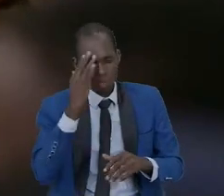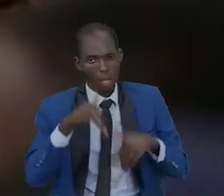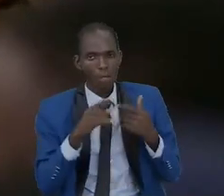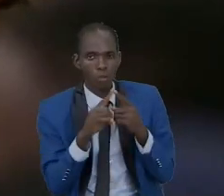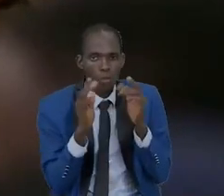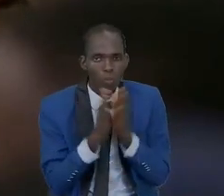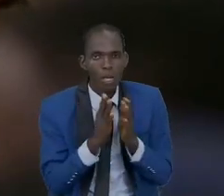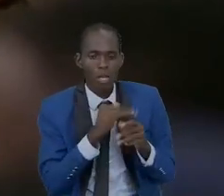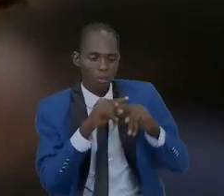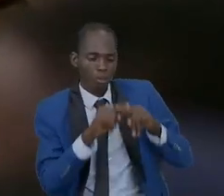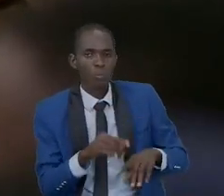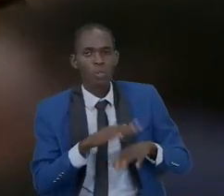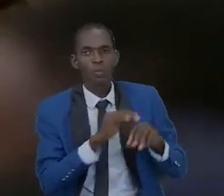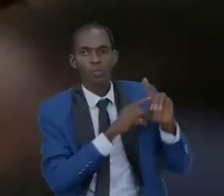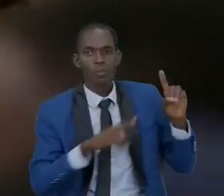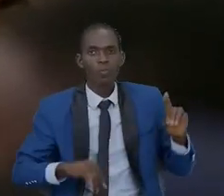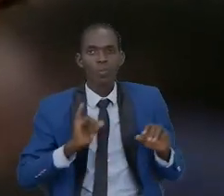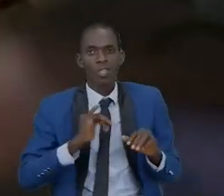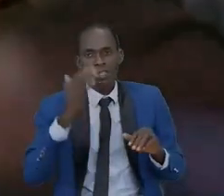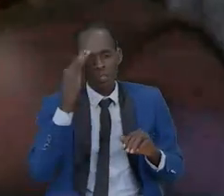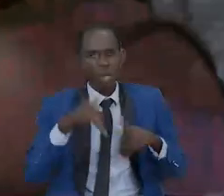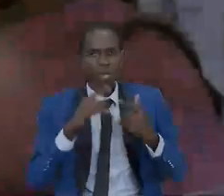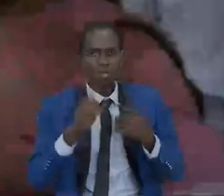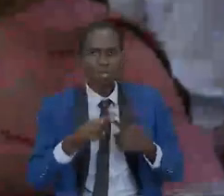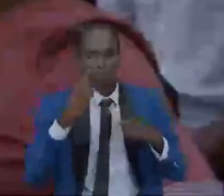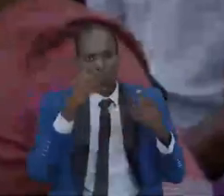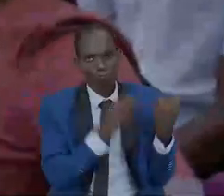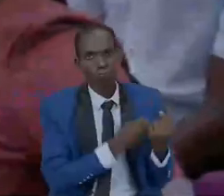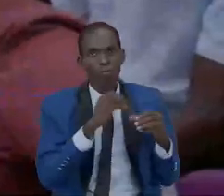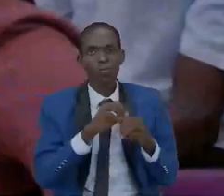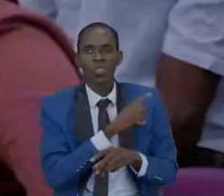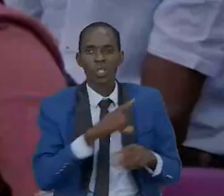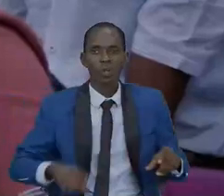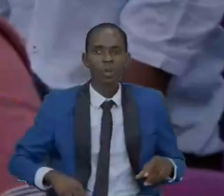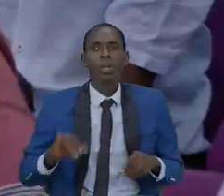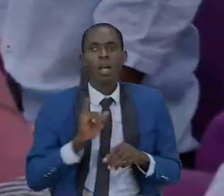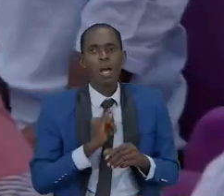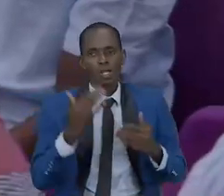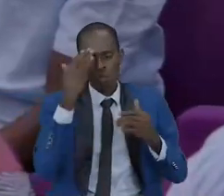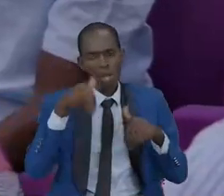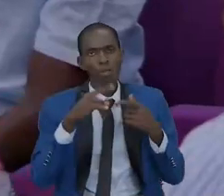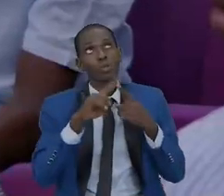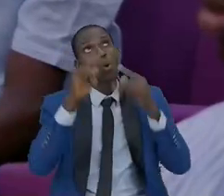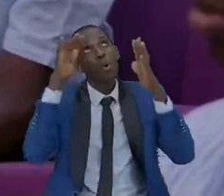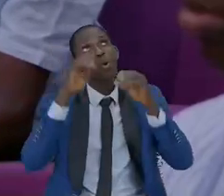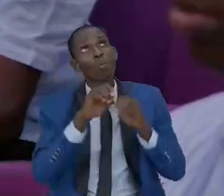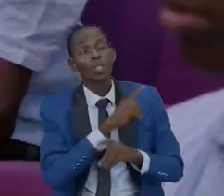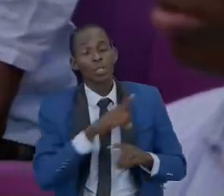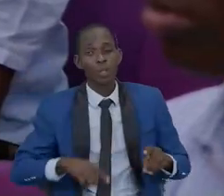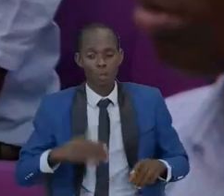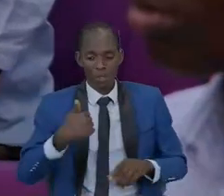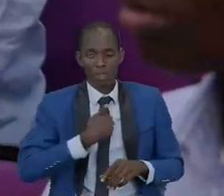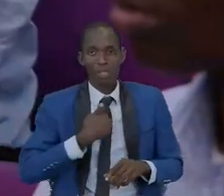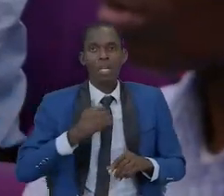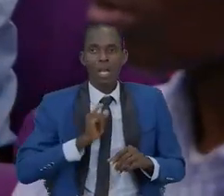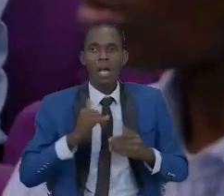compter sur le Seigneur j'aime pas besoin de me conformer à la loi au Seigneur je n'ai pas besoin de me confier au Seigneur par moi-même j'ai la grâce